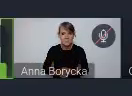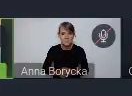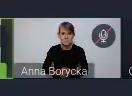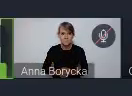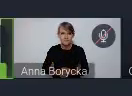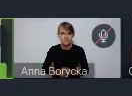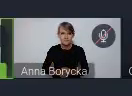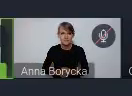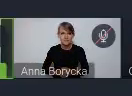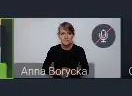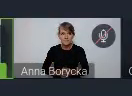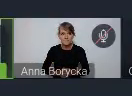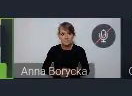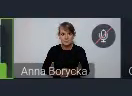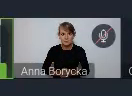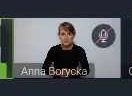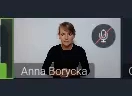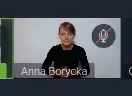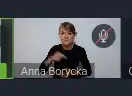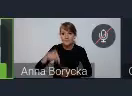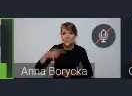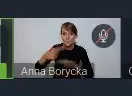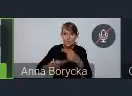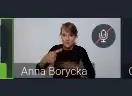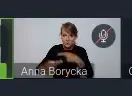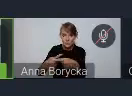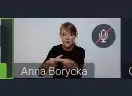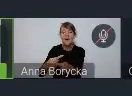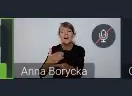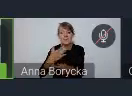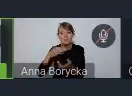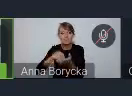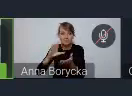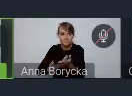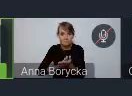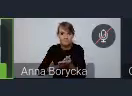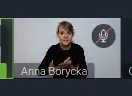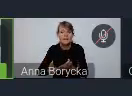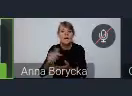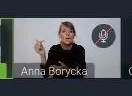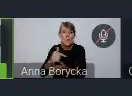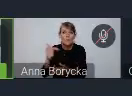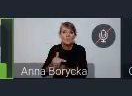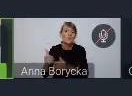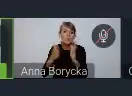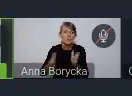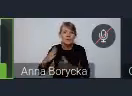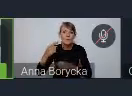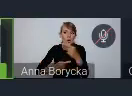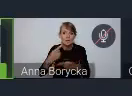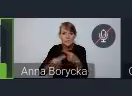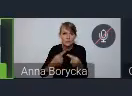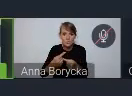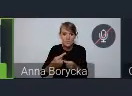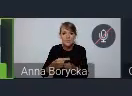U nas w tej procedurze mamy też określone, że powinny być opracowane procedury dla